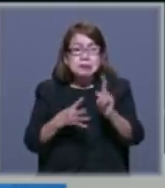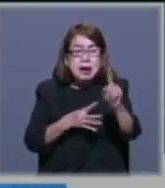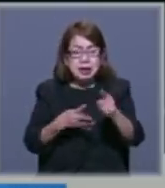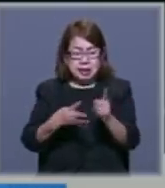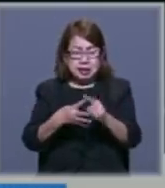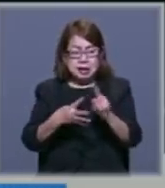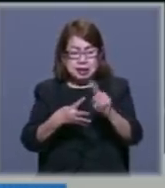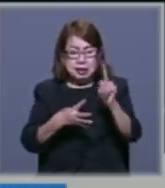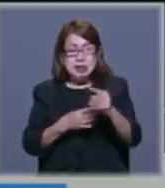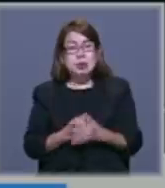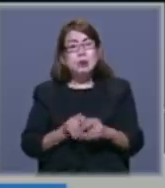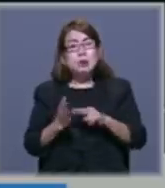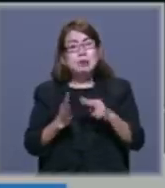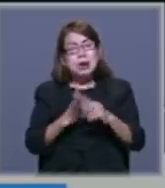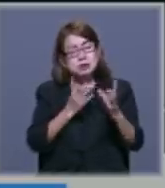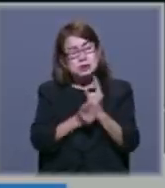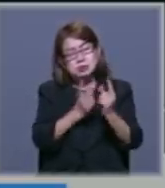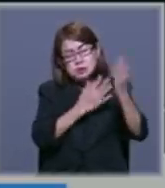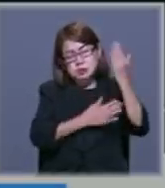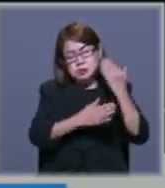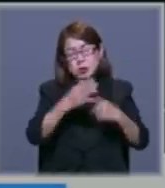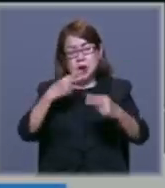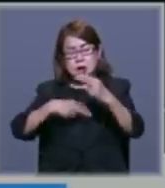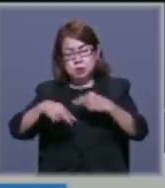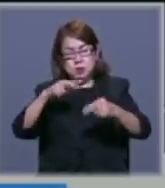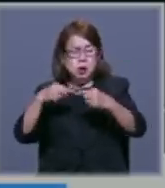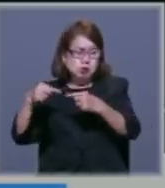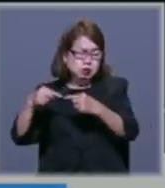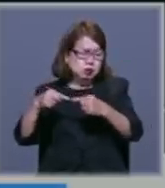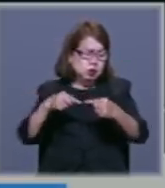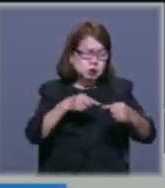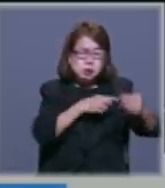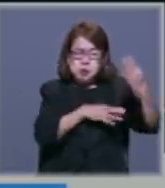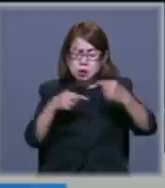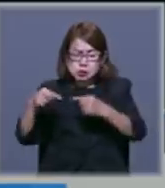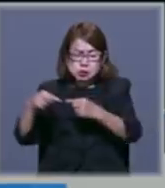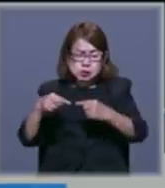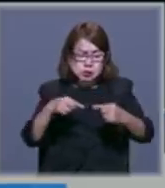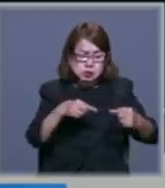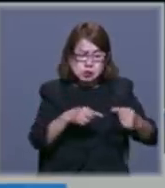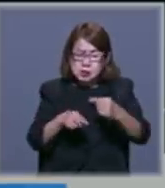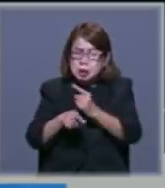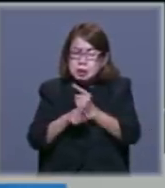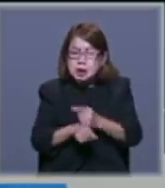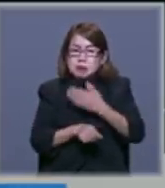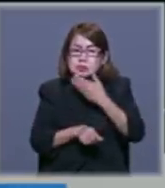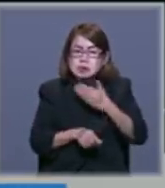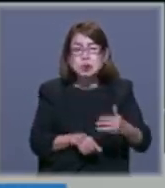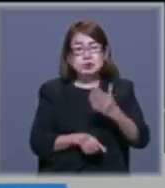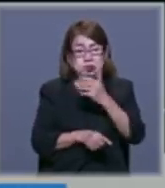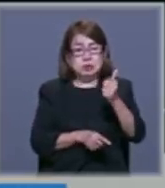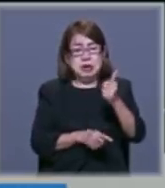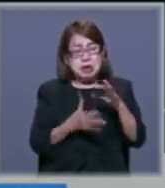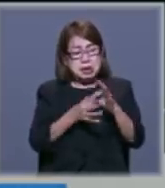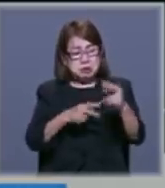1. หมายถึงประเพณีการปกครองที่ยึดถือปฏิบัติกันมานานจนเป็นประเพณีที่ดีงามในทางการเมืองการปกครอง